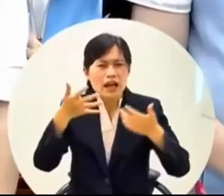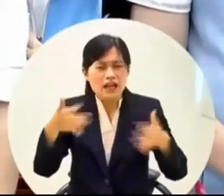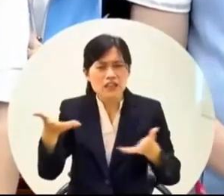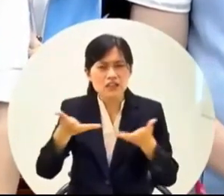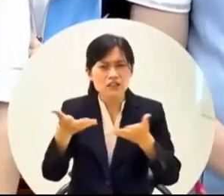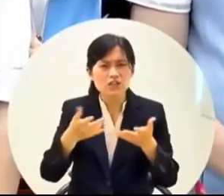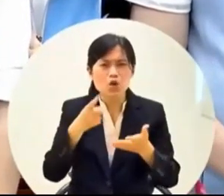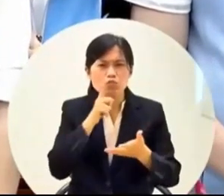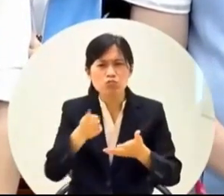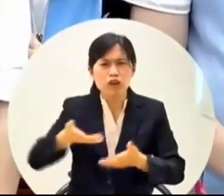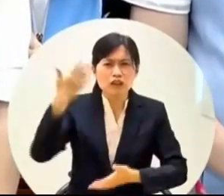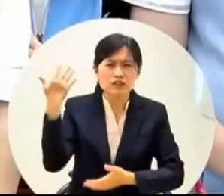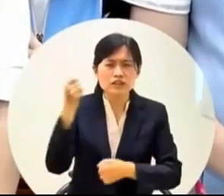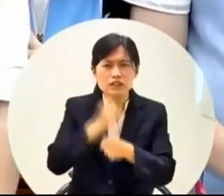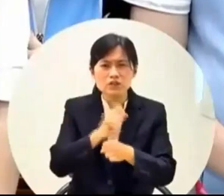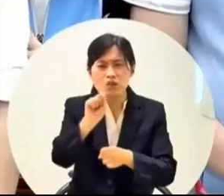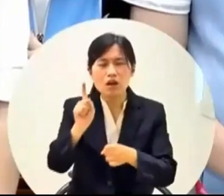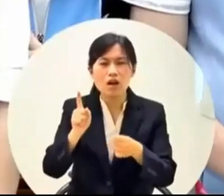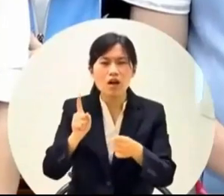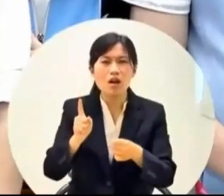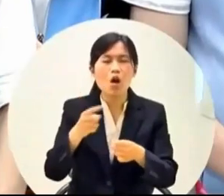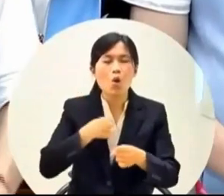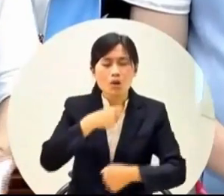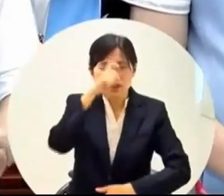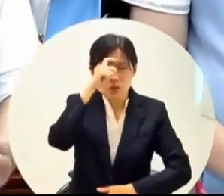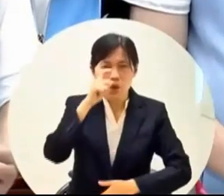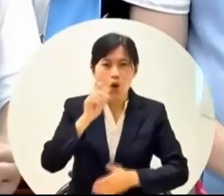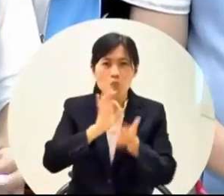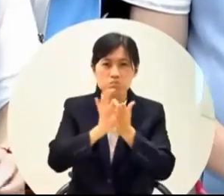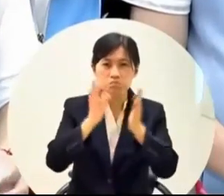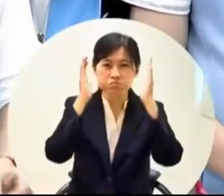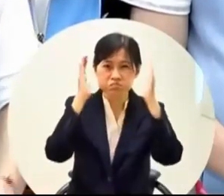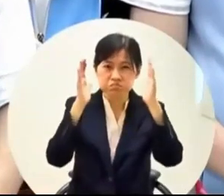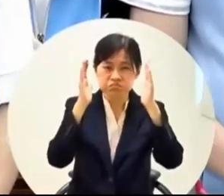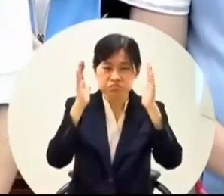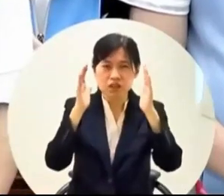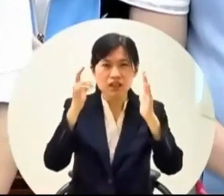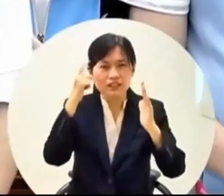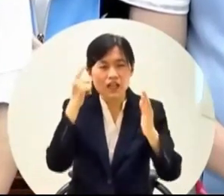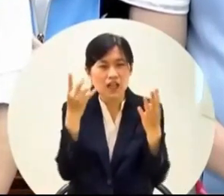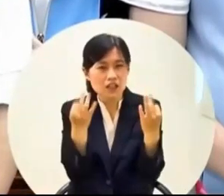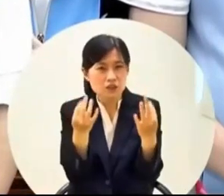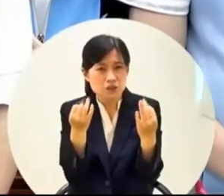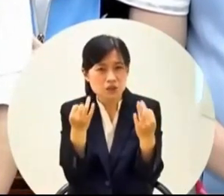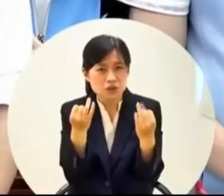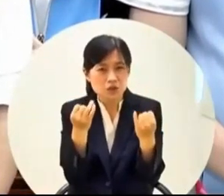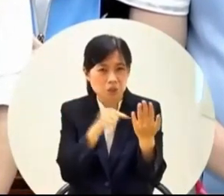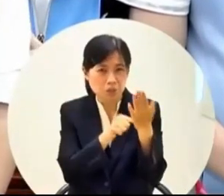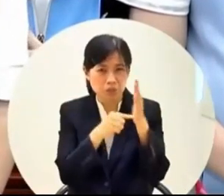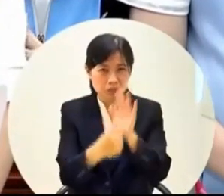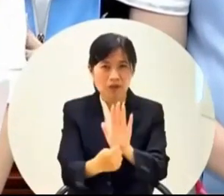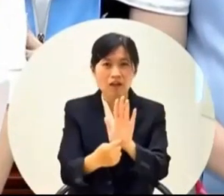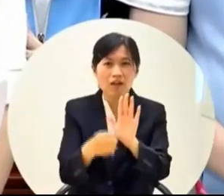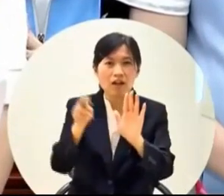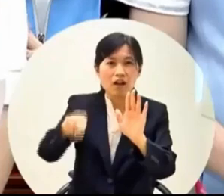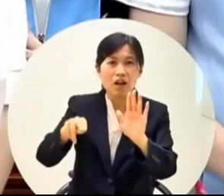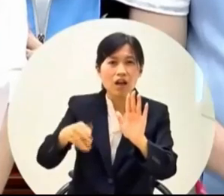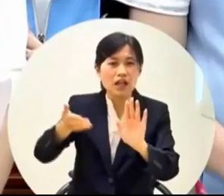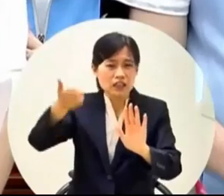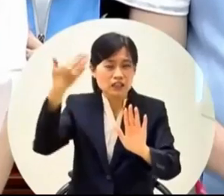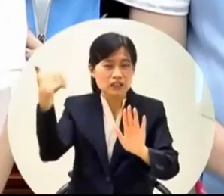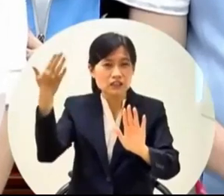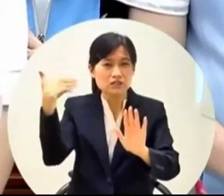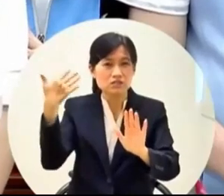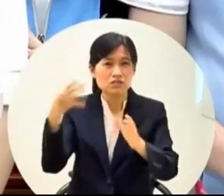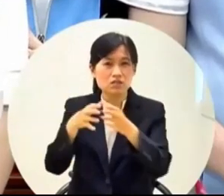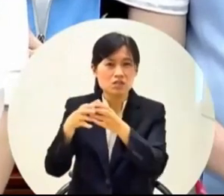前朝太多，我宁愿用正面的态度来看。但是阿拉伯数字会讲话，在前朝政府涉